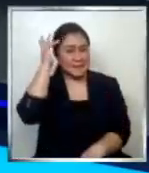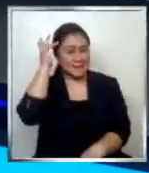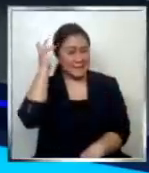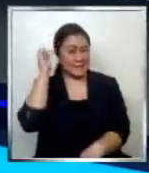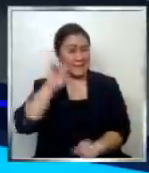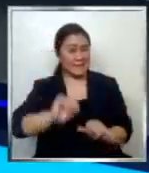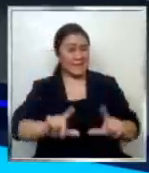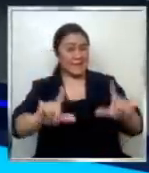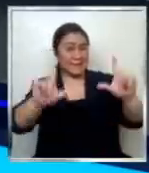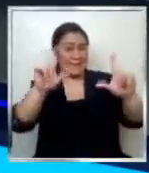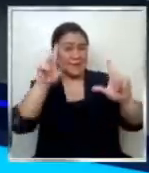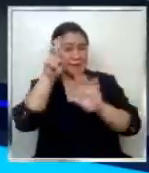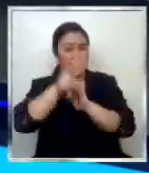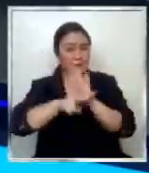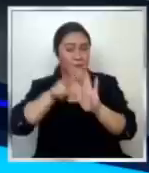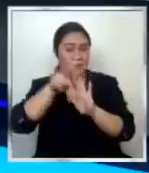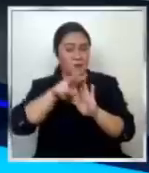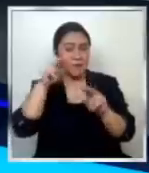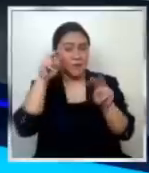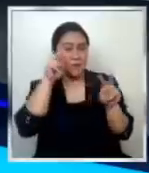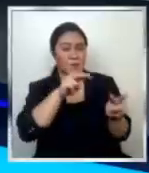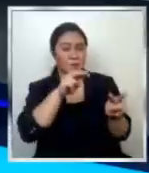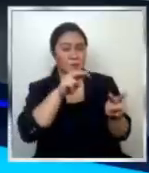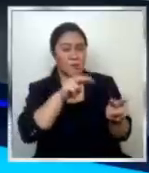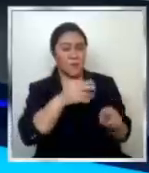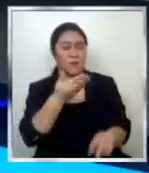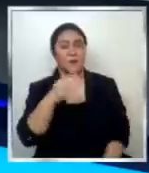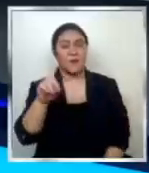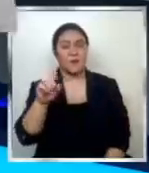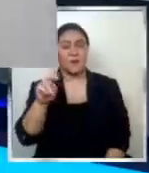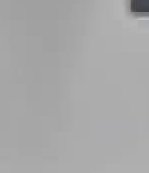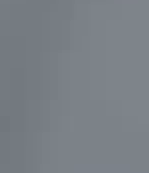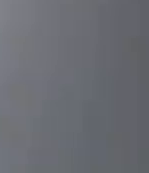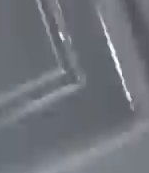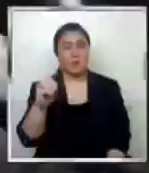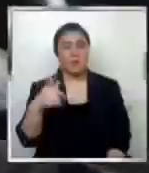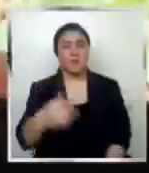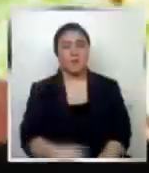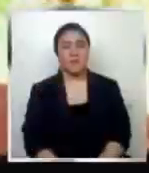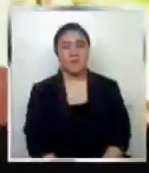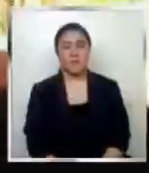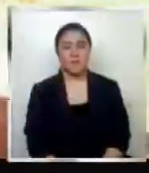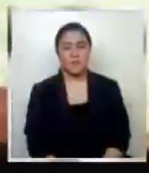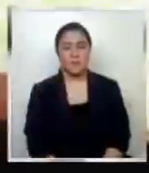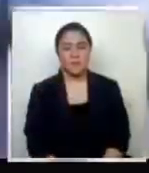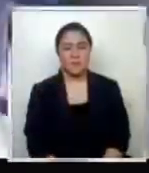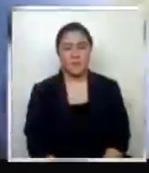sa pagtutok ni Dr. Nielsen Donato ng Born to be Wild.